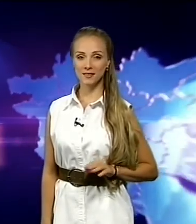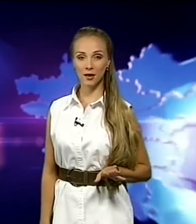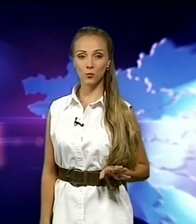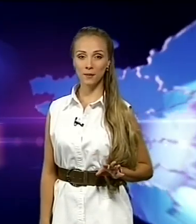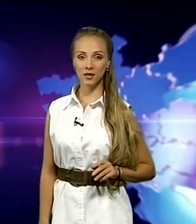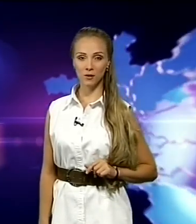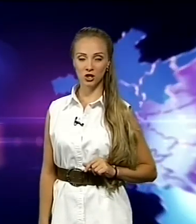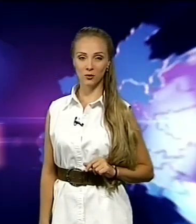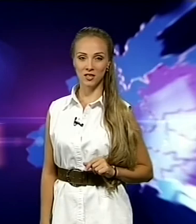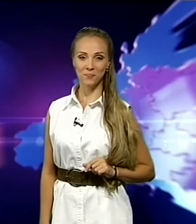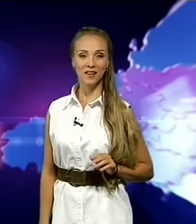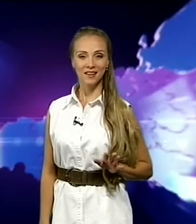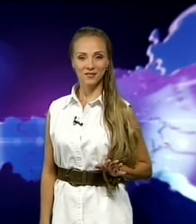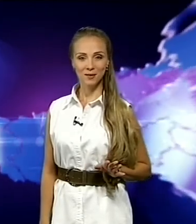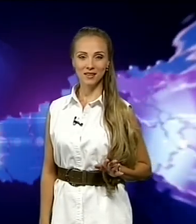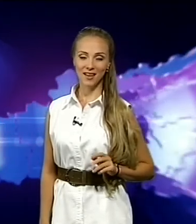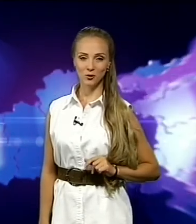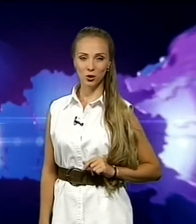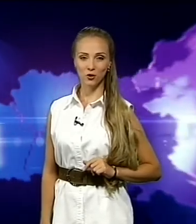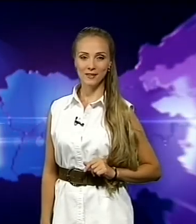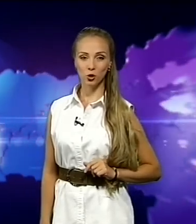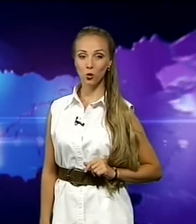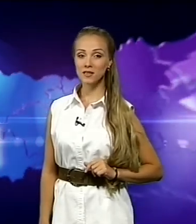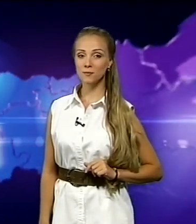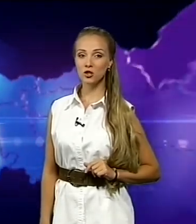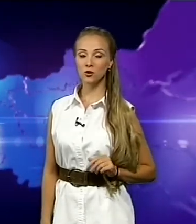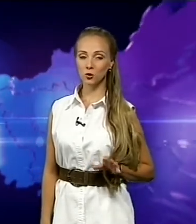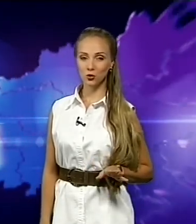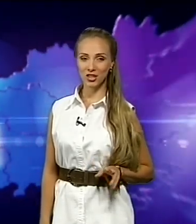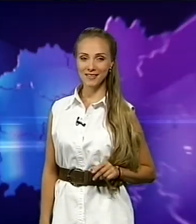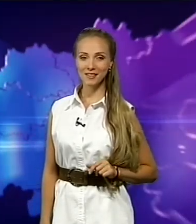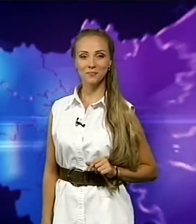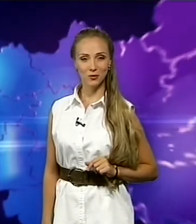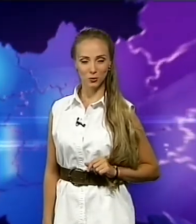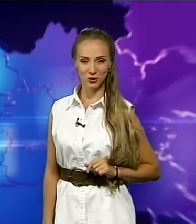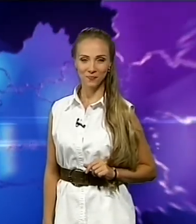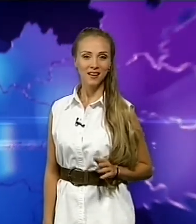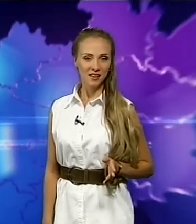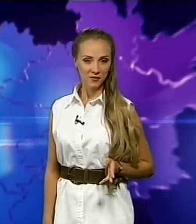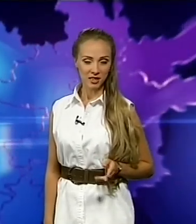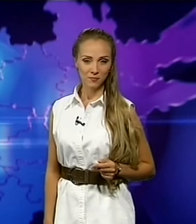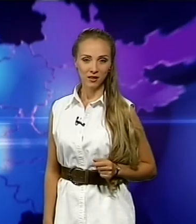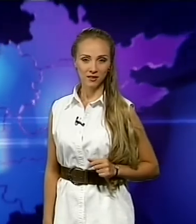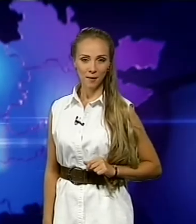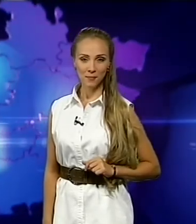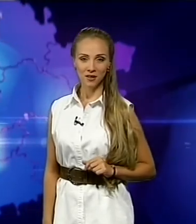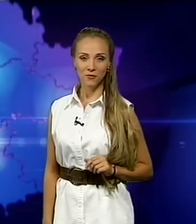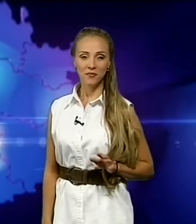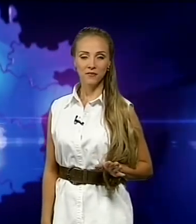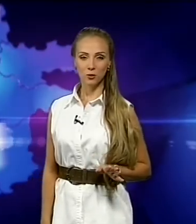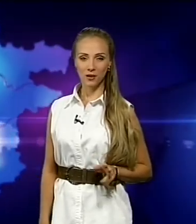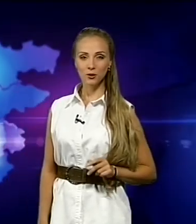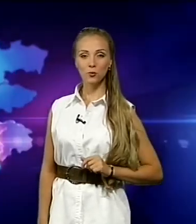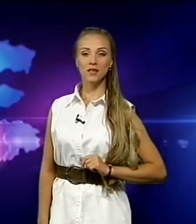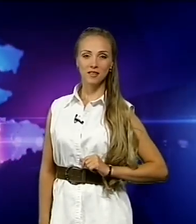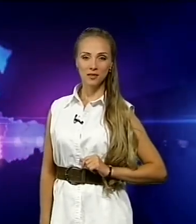опади загалом не передбачаються. Втім, на заході Кіровоградської області можливий короткочасний дощ. Вітер змінних напрямків –